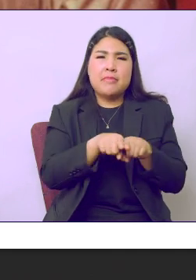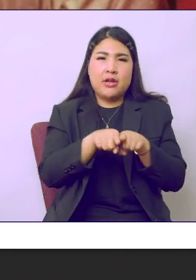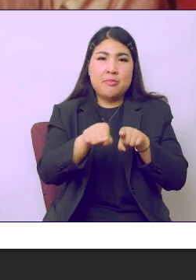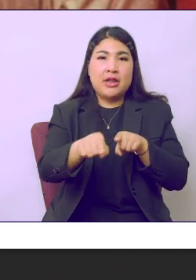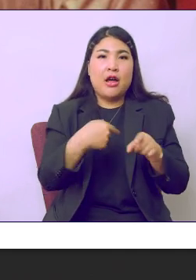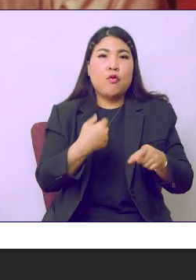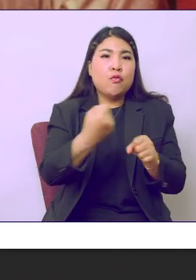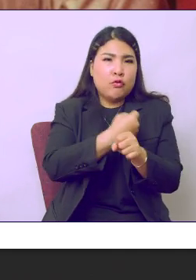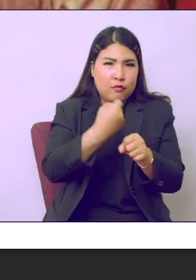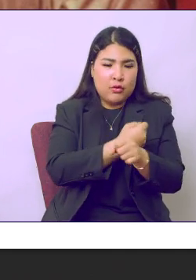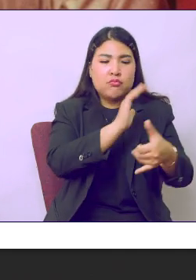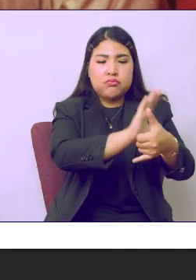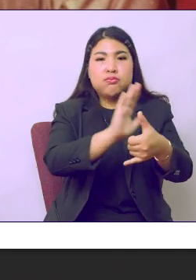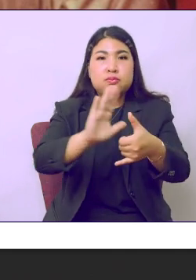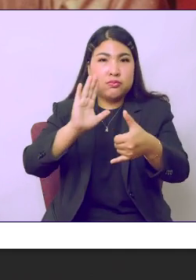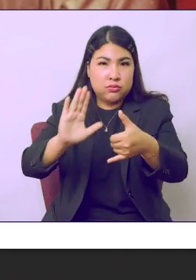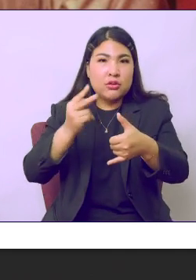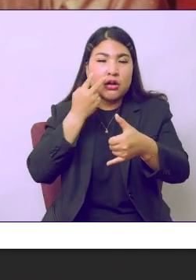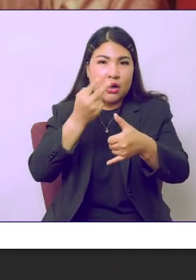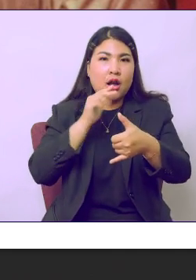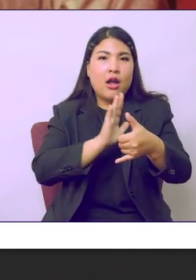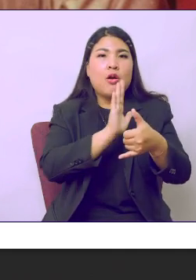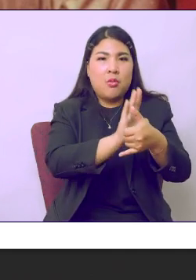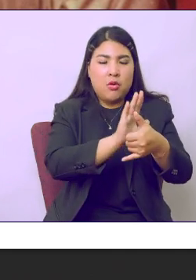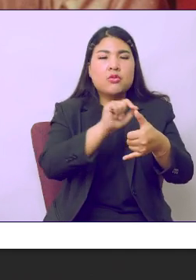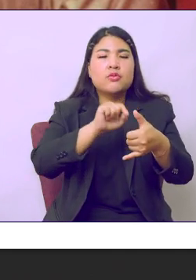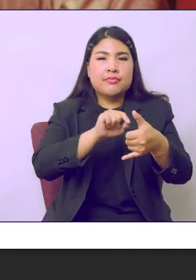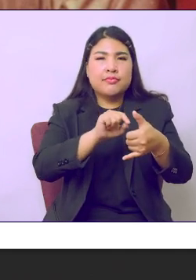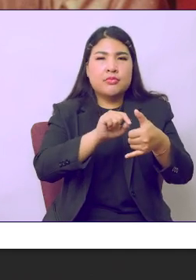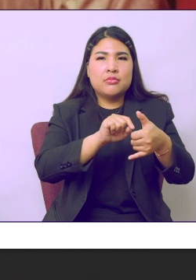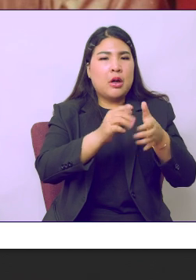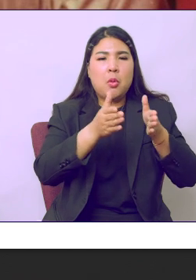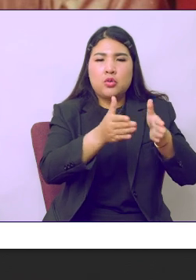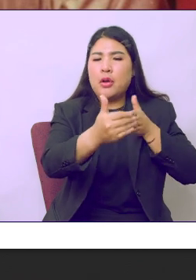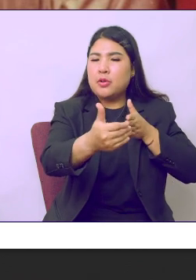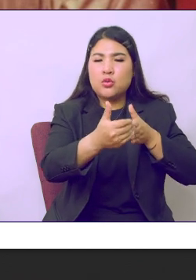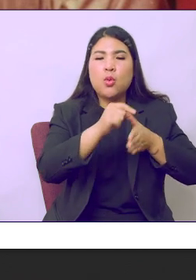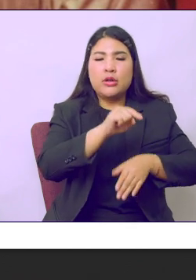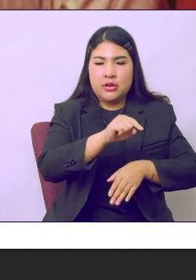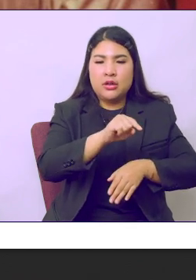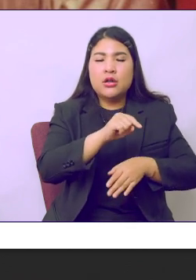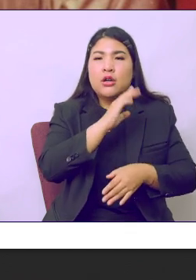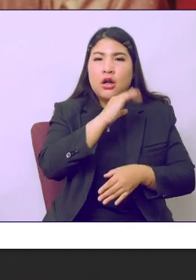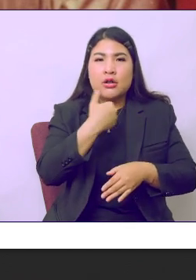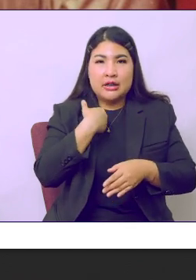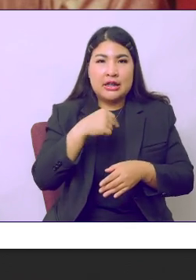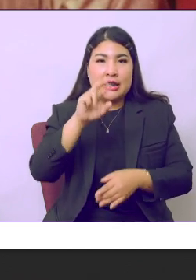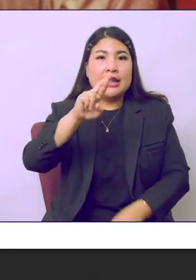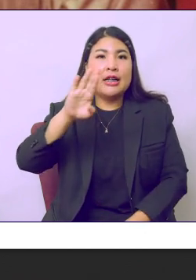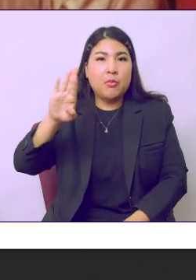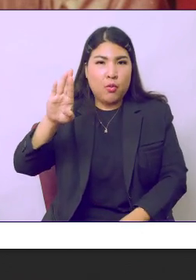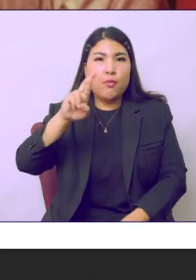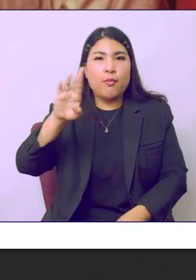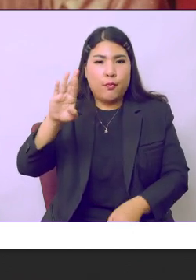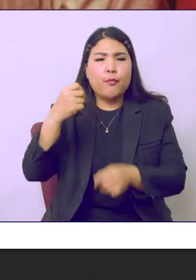ของเฉพาะบุคคลน่ะนะครับให้เหมาะสมกับบุคคลนะครับแล้วก็ให้บุคคลเนี่ยนะครับฝึกเป็นระบบขึ้นนะ